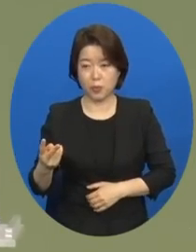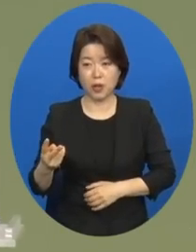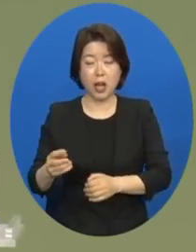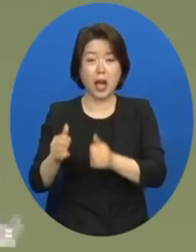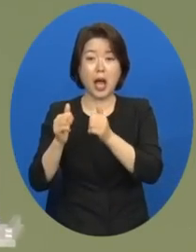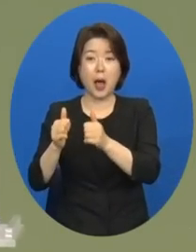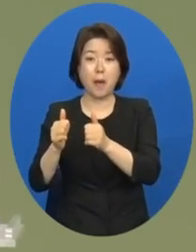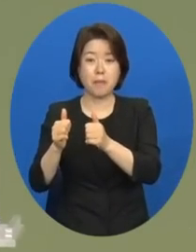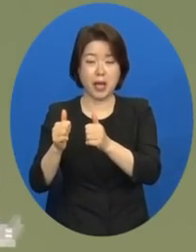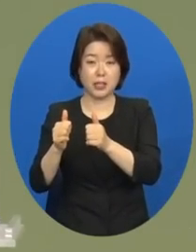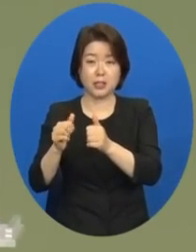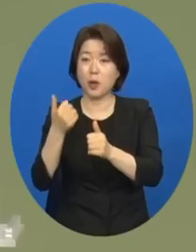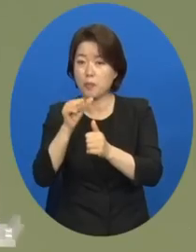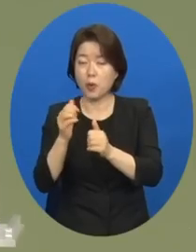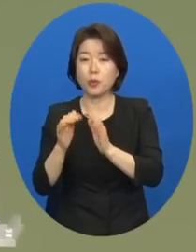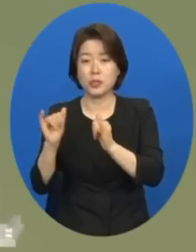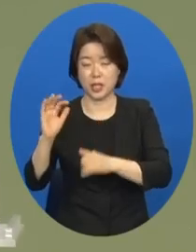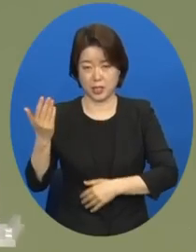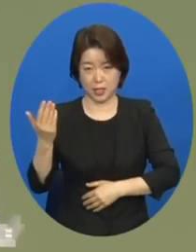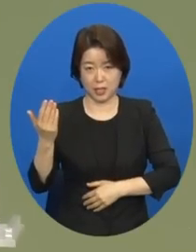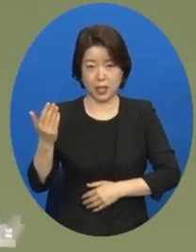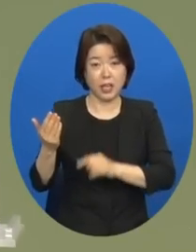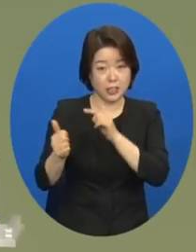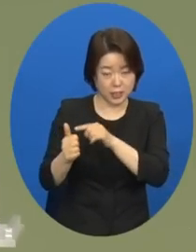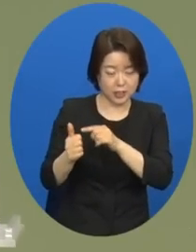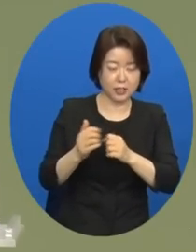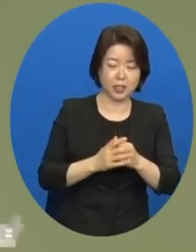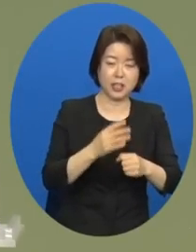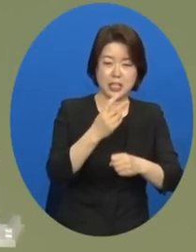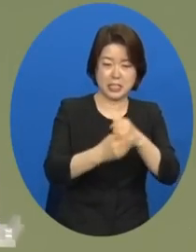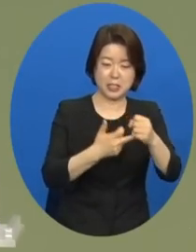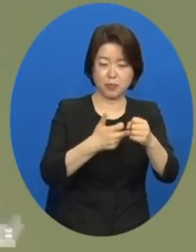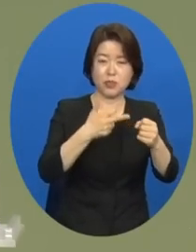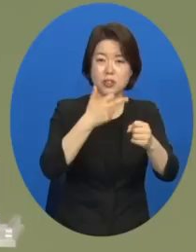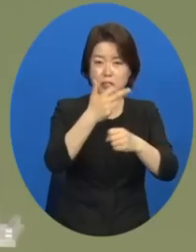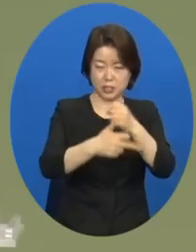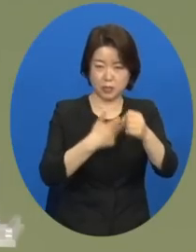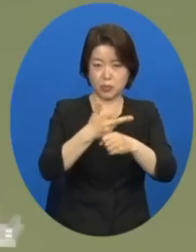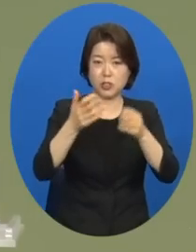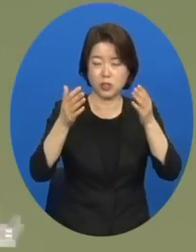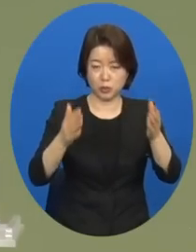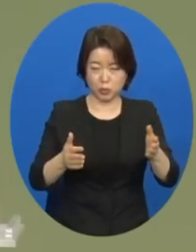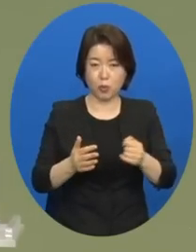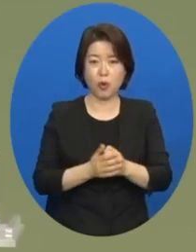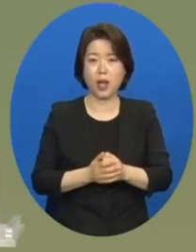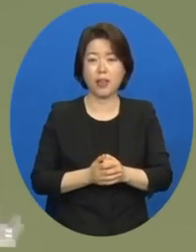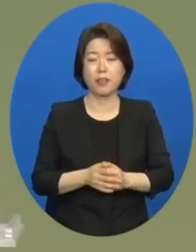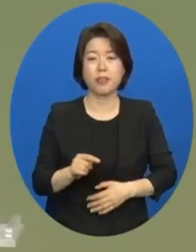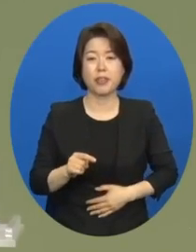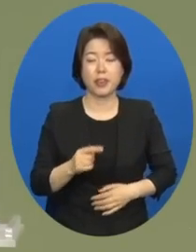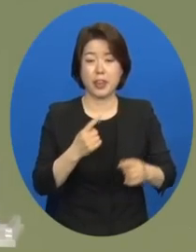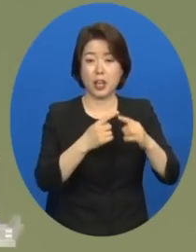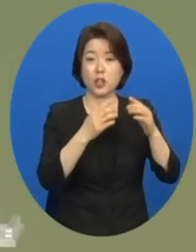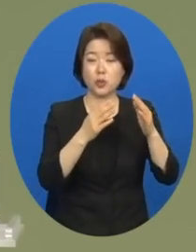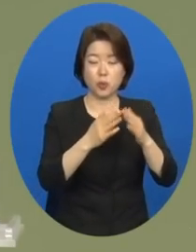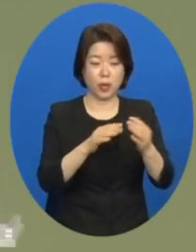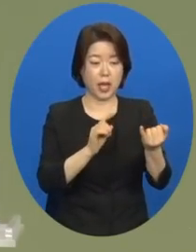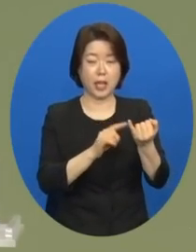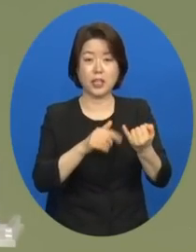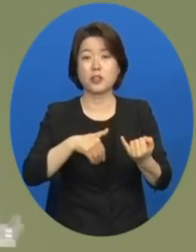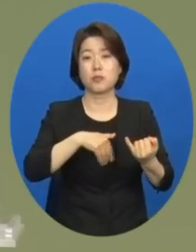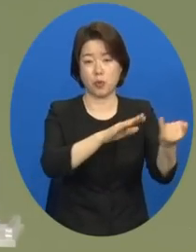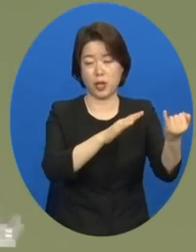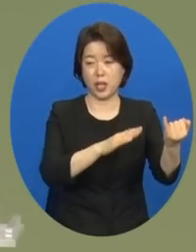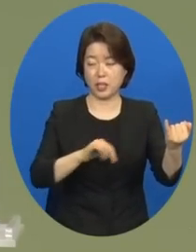17년 동안 아내에게는 우리들 교회를 가라고 하세요 본인은 안 오세요